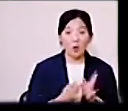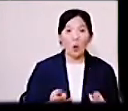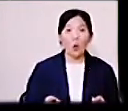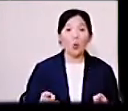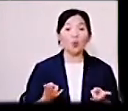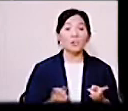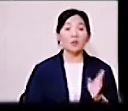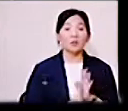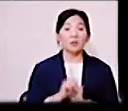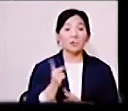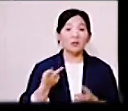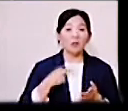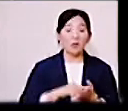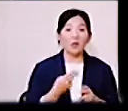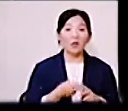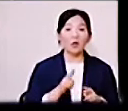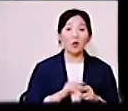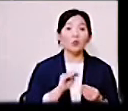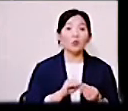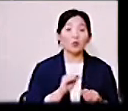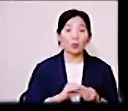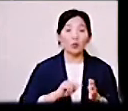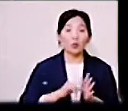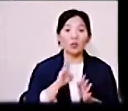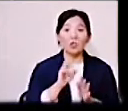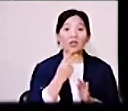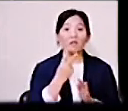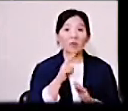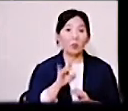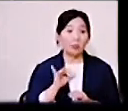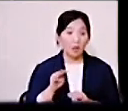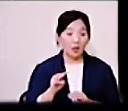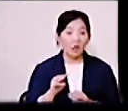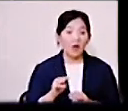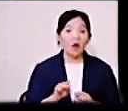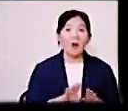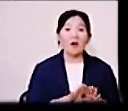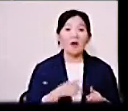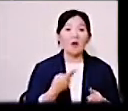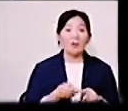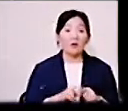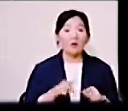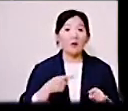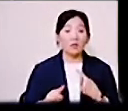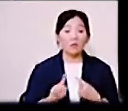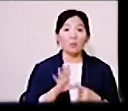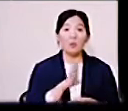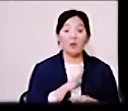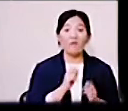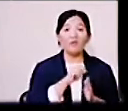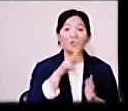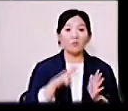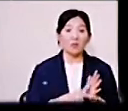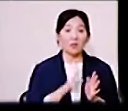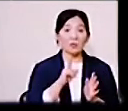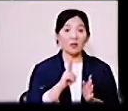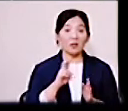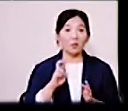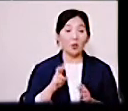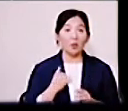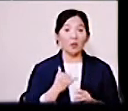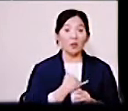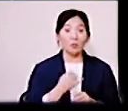стало то же самое количество точек на 2 бита. Разница у нас была 18 килобайт. У